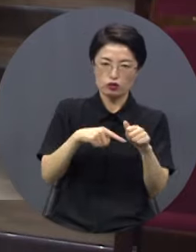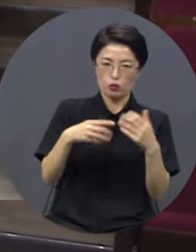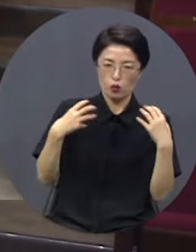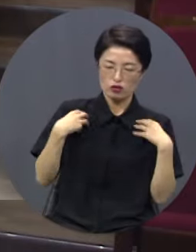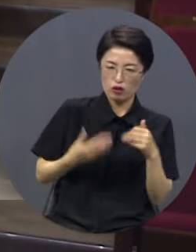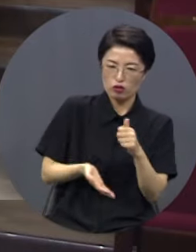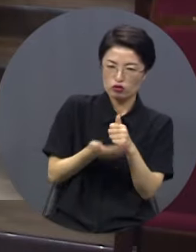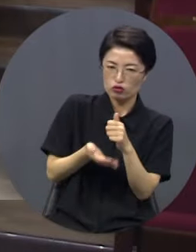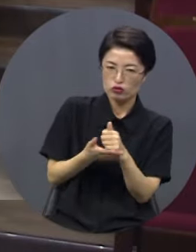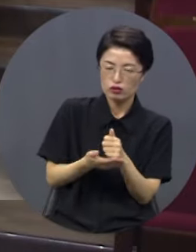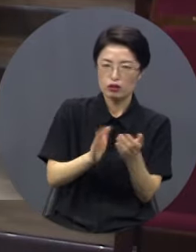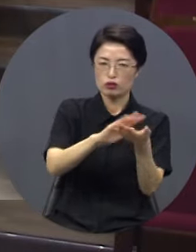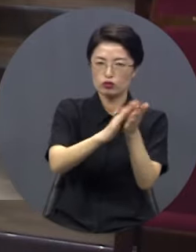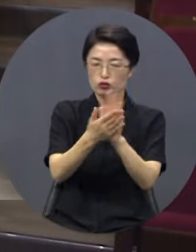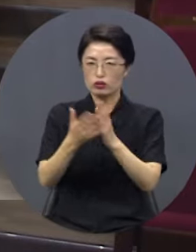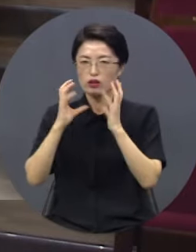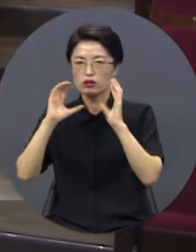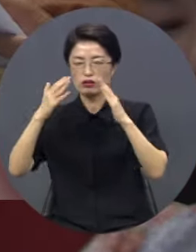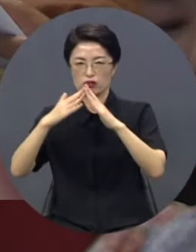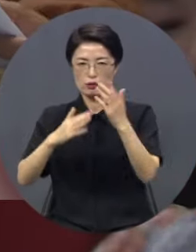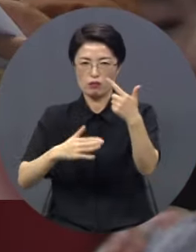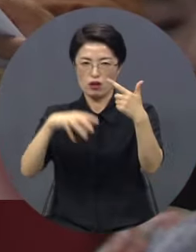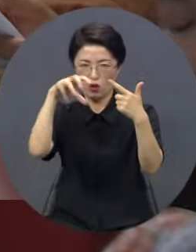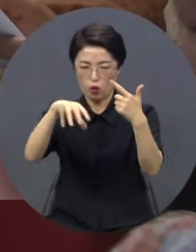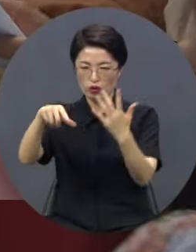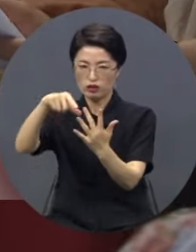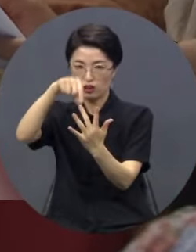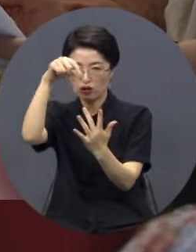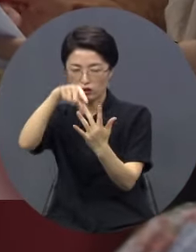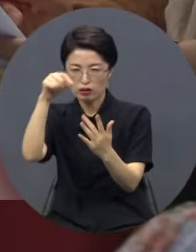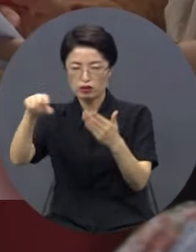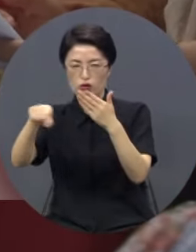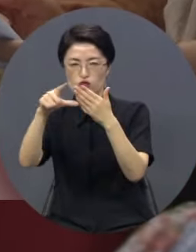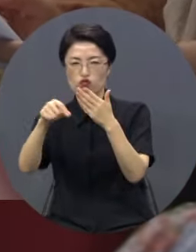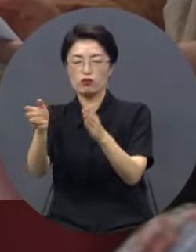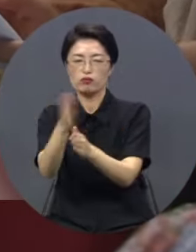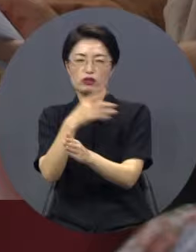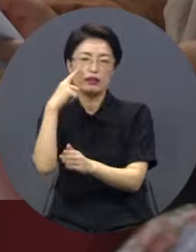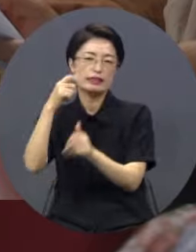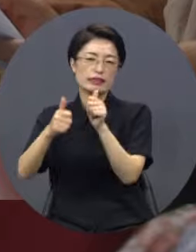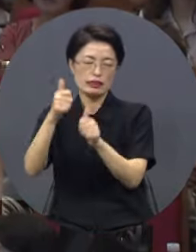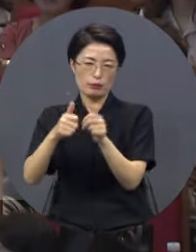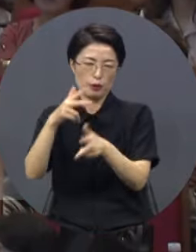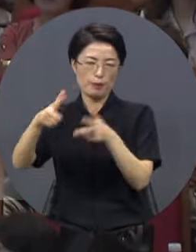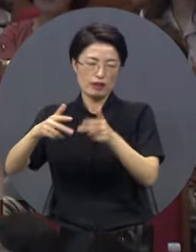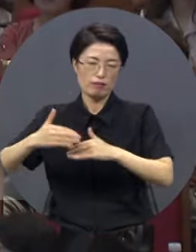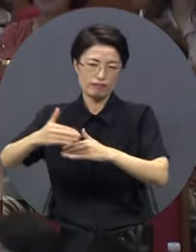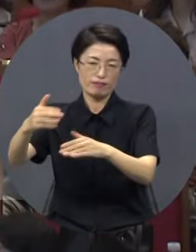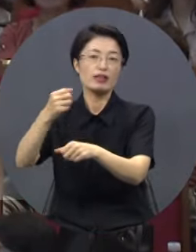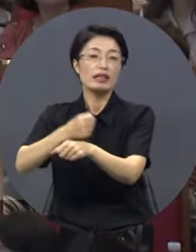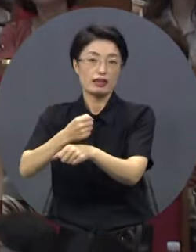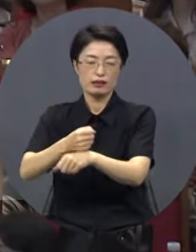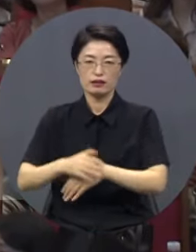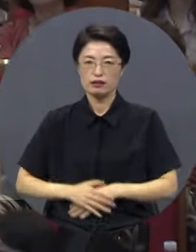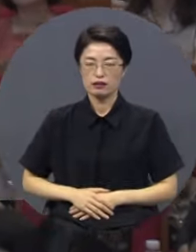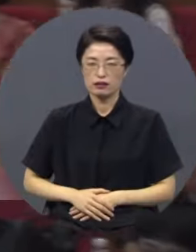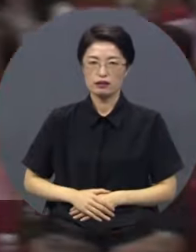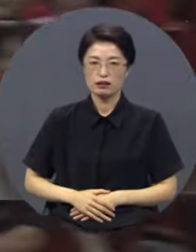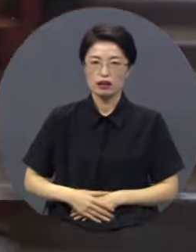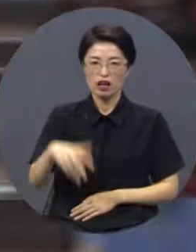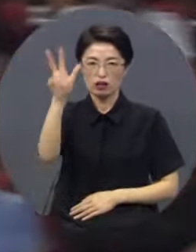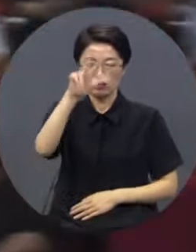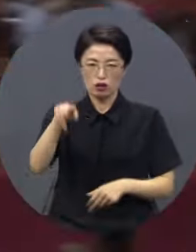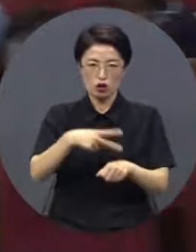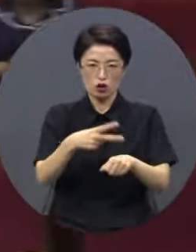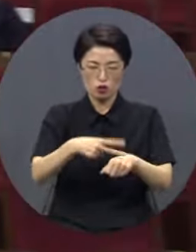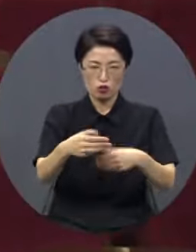유치원과 어린이집 여섯 곳을 선정해 오 9월부터 범 사을 릴 예정입니다